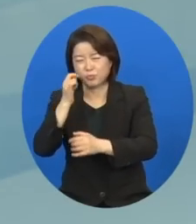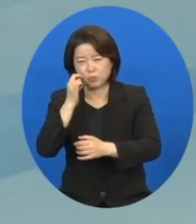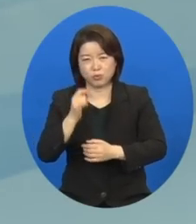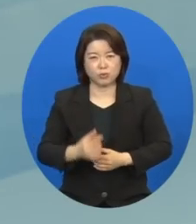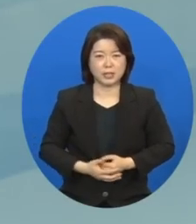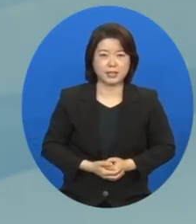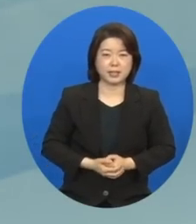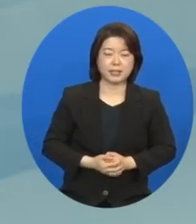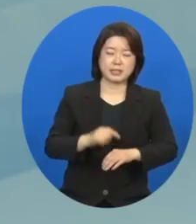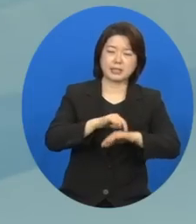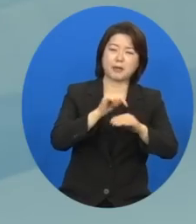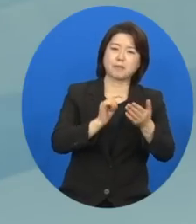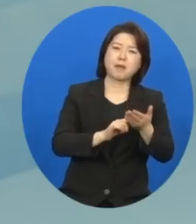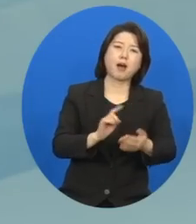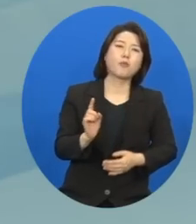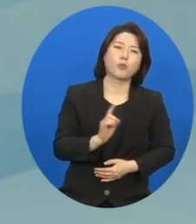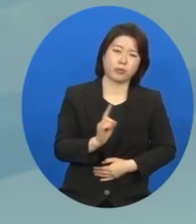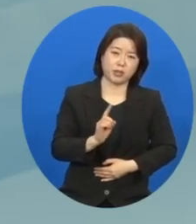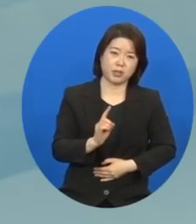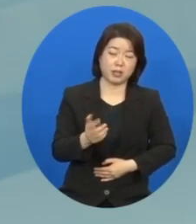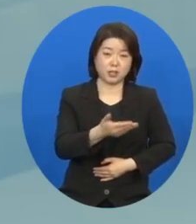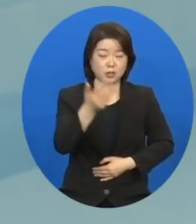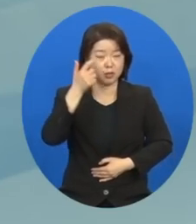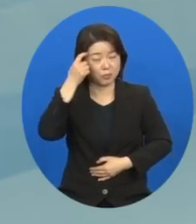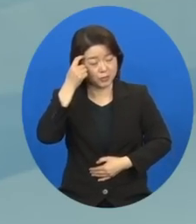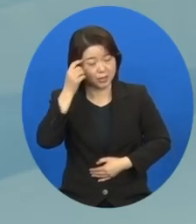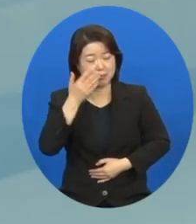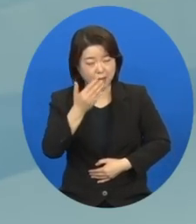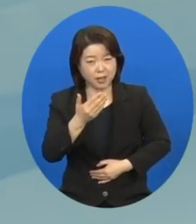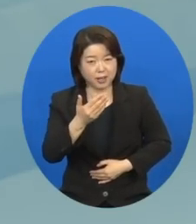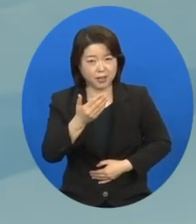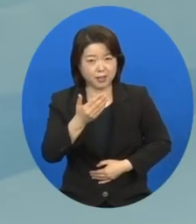그의 마음이 어떠했을까? 여러분 상상이 되십니까?